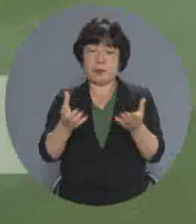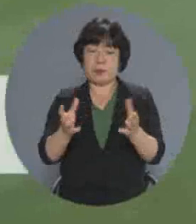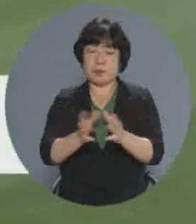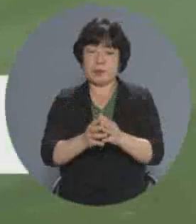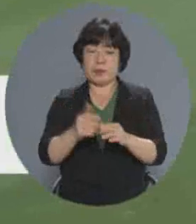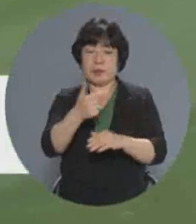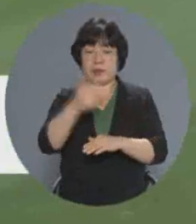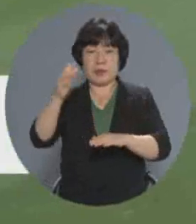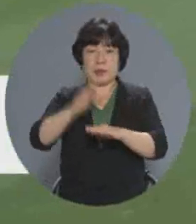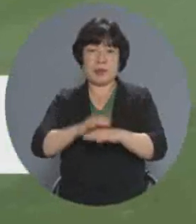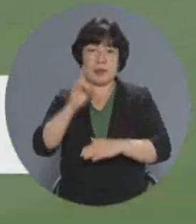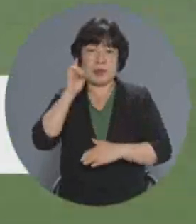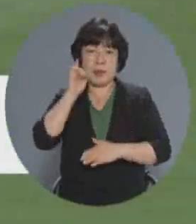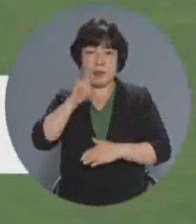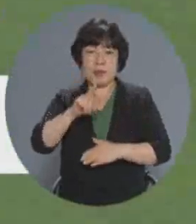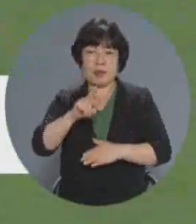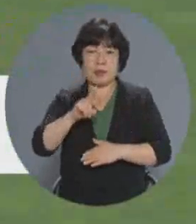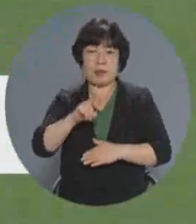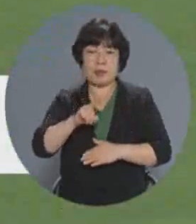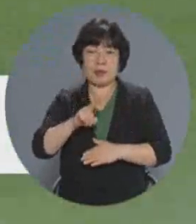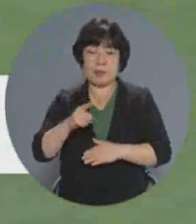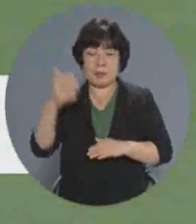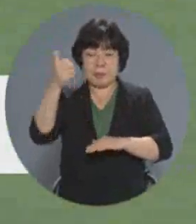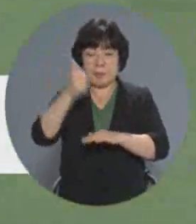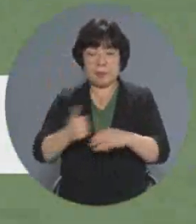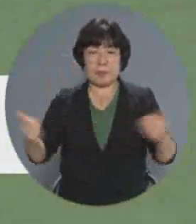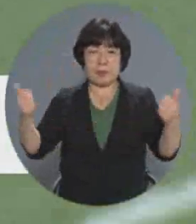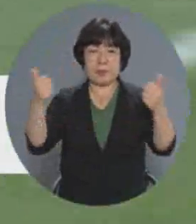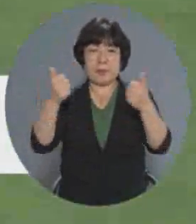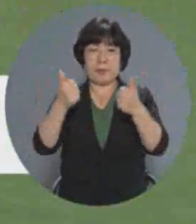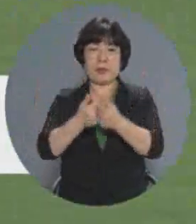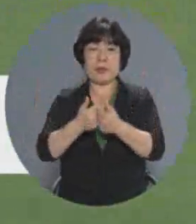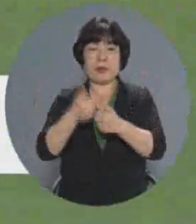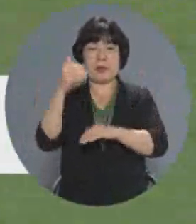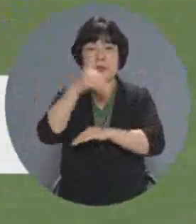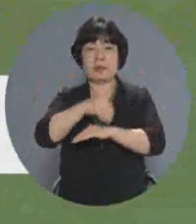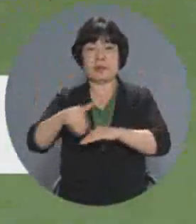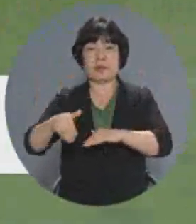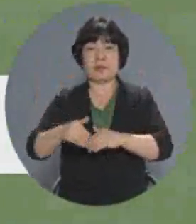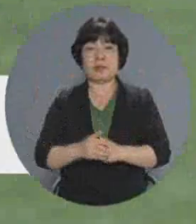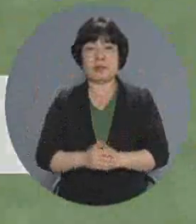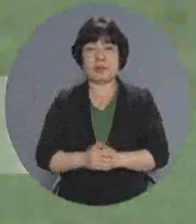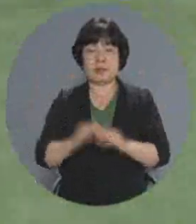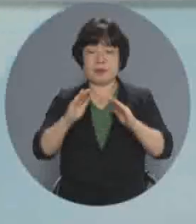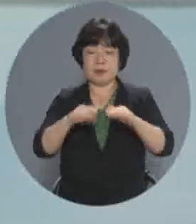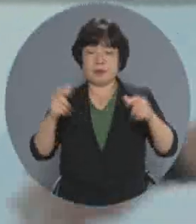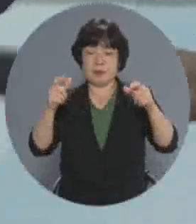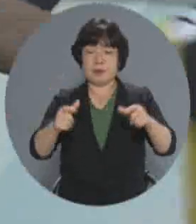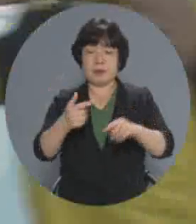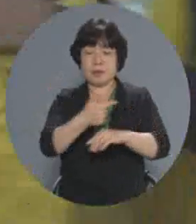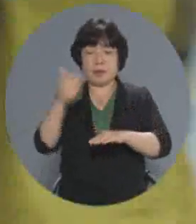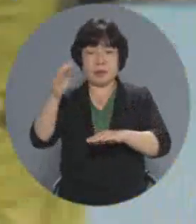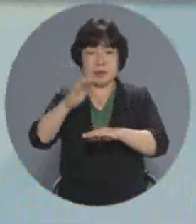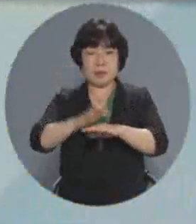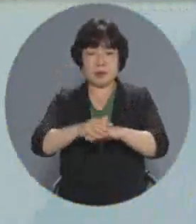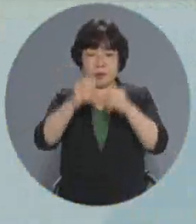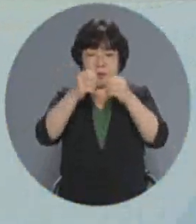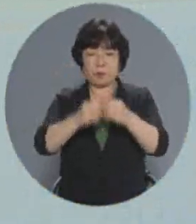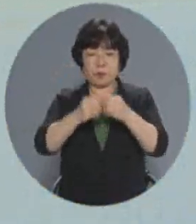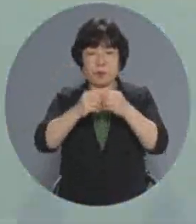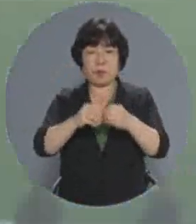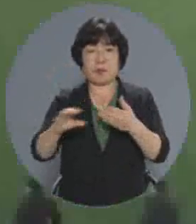정과 매일 물러설 수 없는 북한 승욱 친 플레이오프 전을 진리를 전남은 대전과 이번 경기에서 무승부를